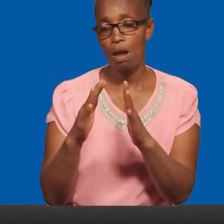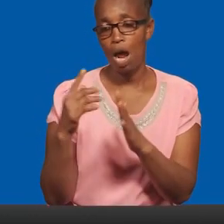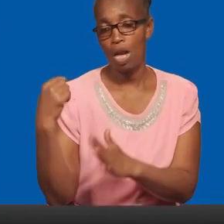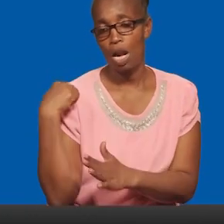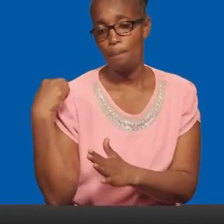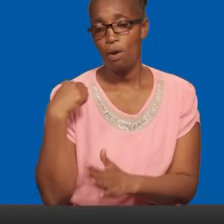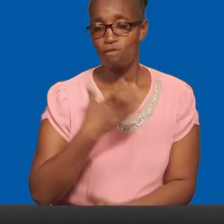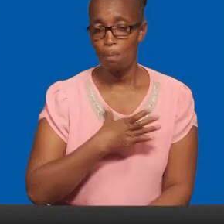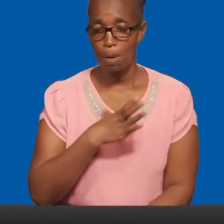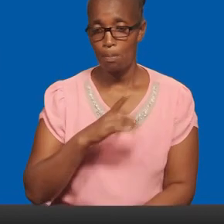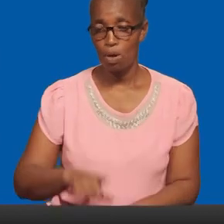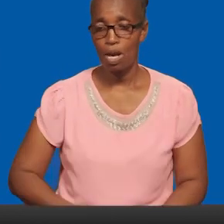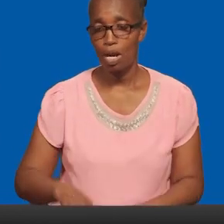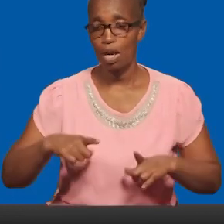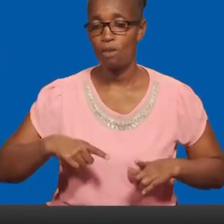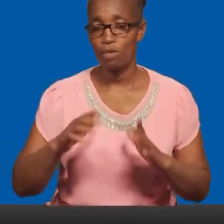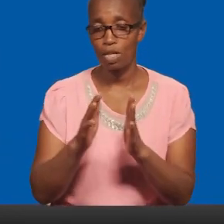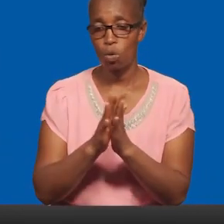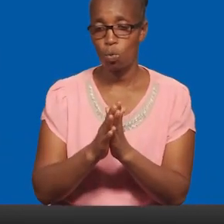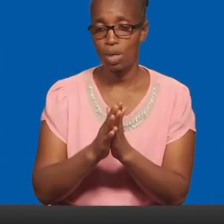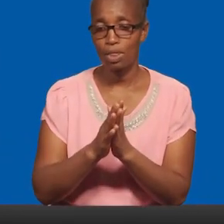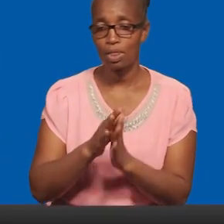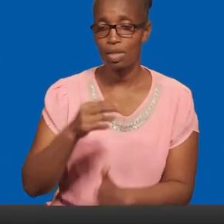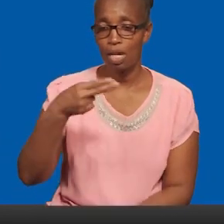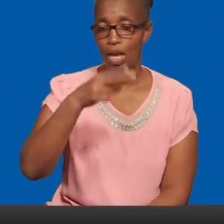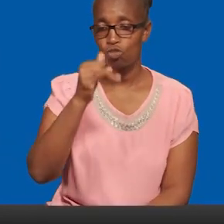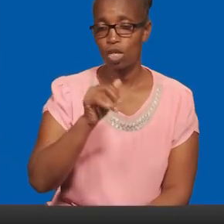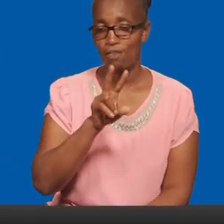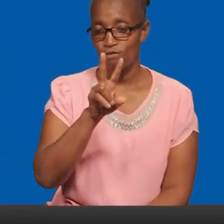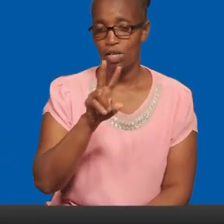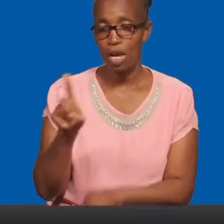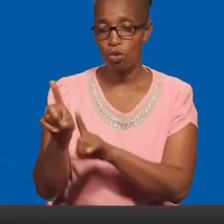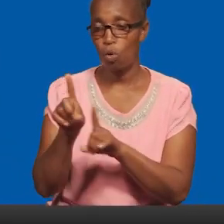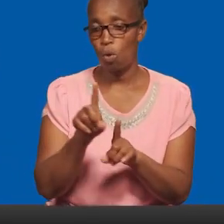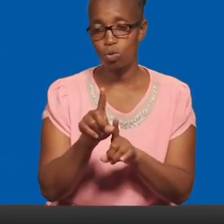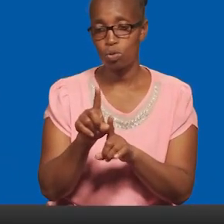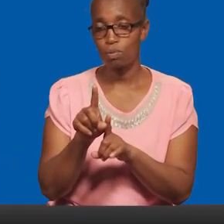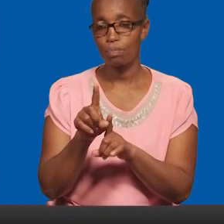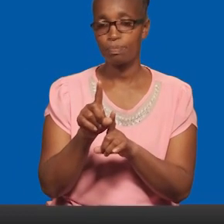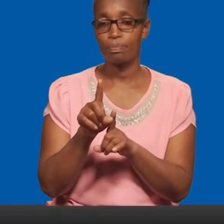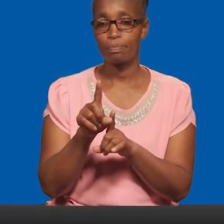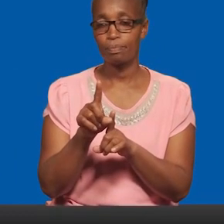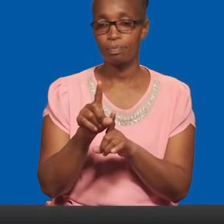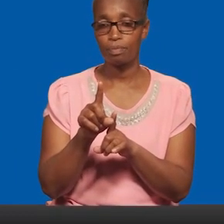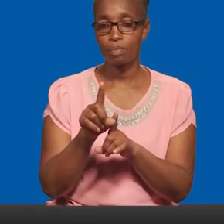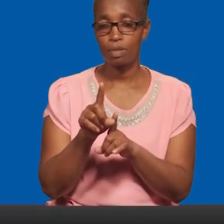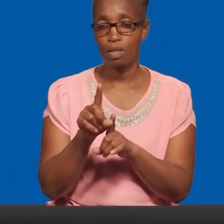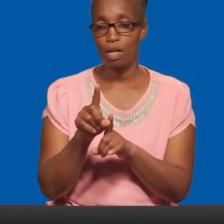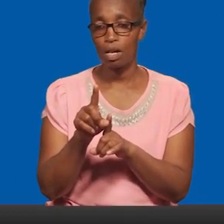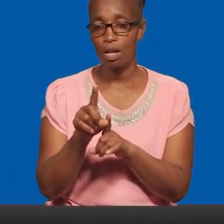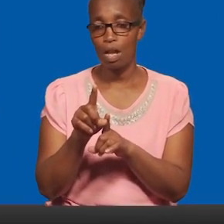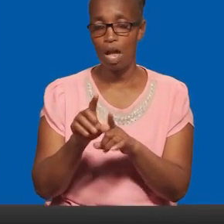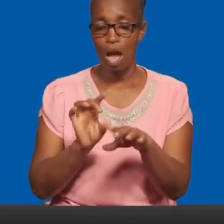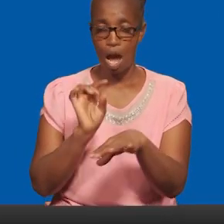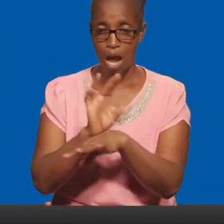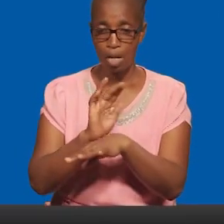ukimwi na ajira kwa watoto. In Uriri sub county. Uriri sub county, we are at 18% in